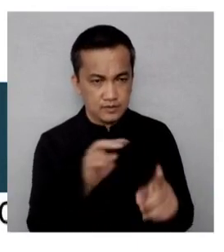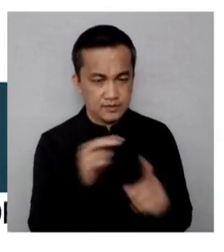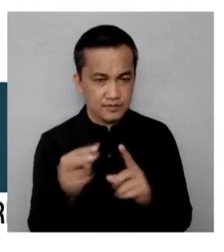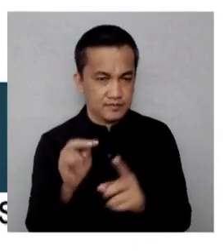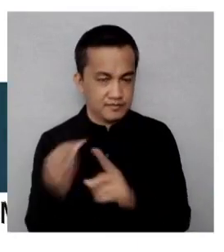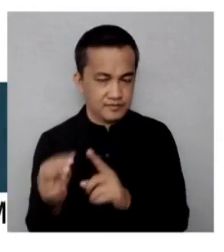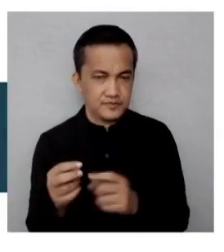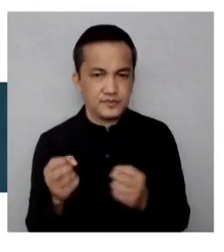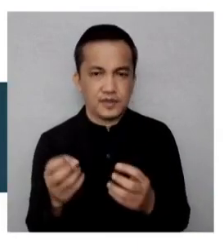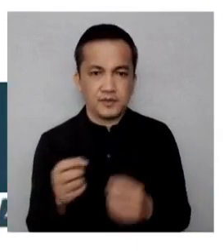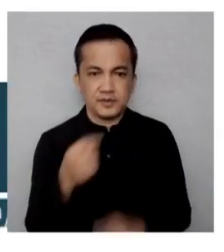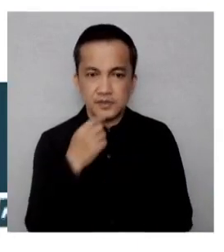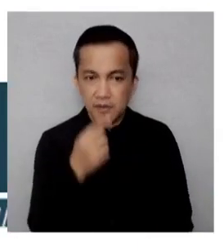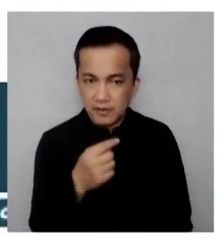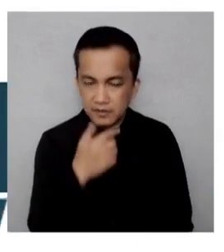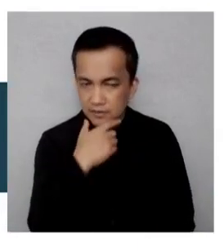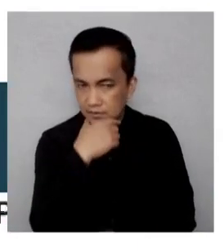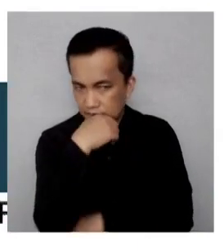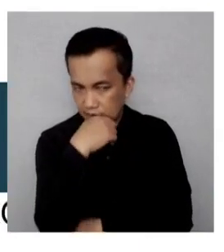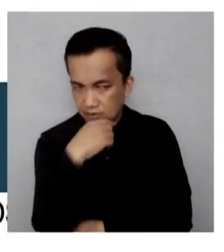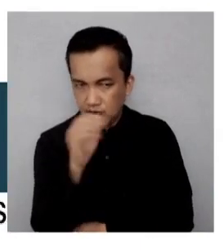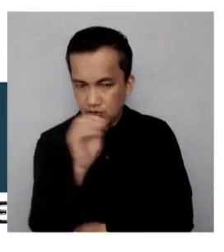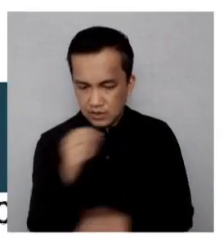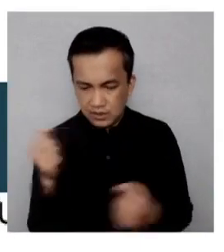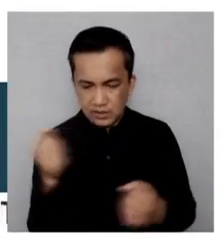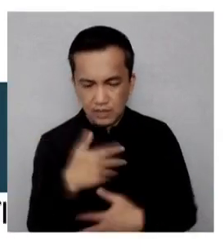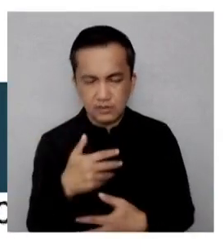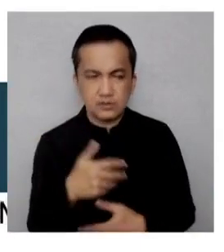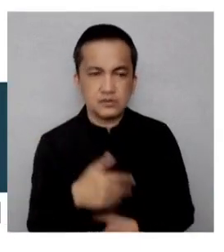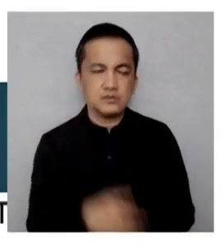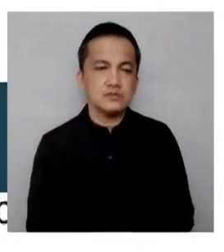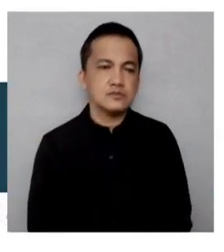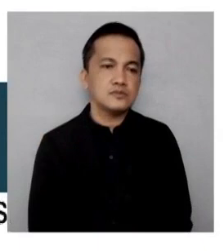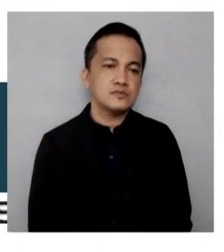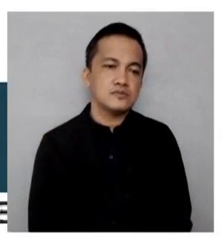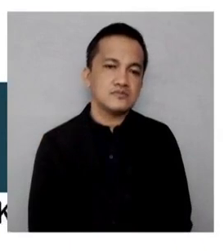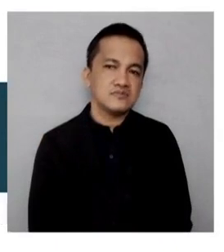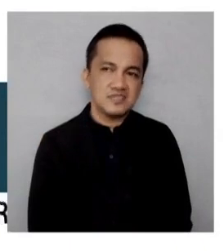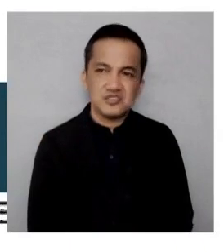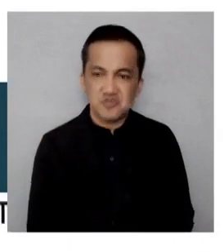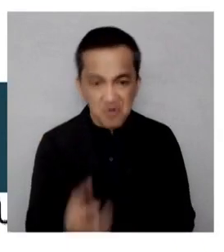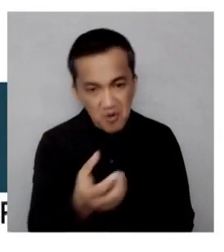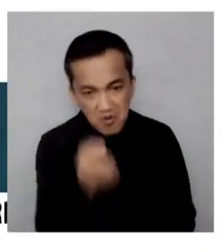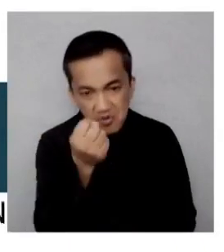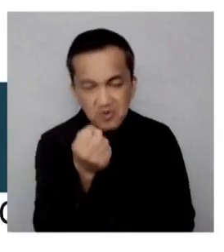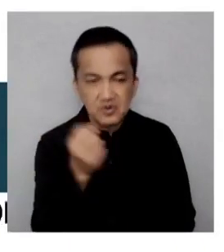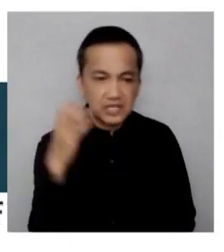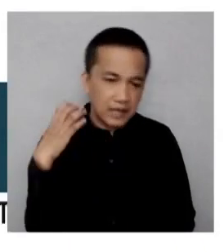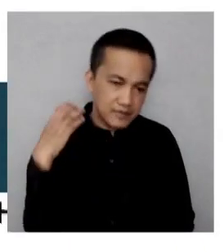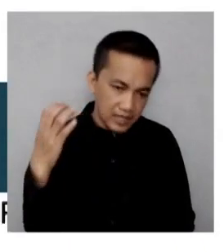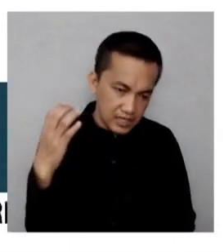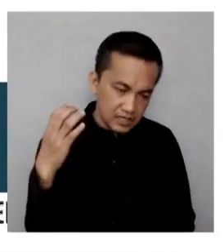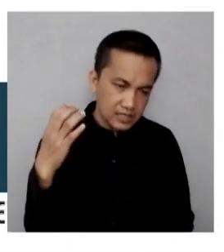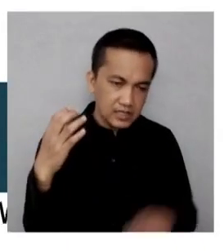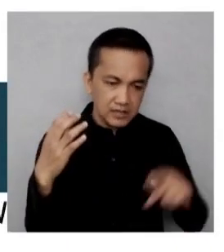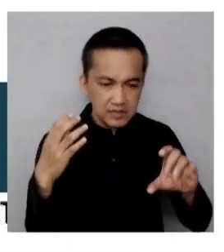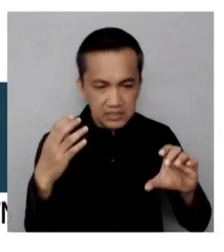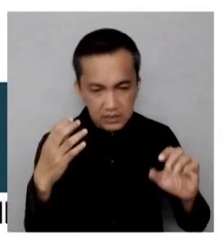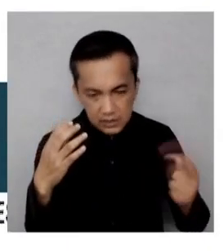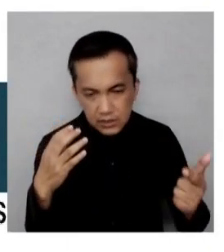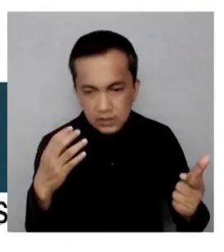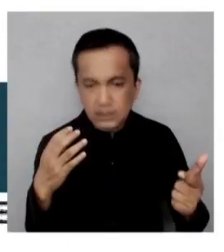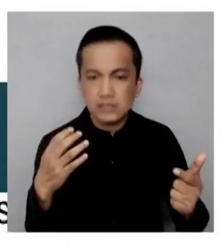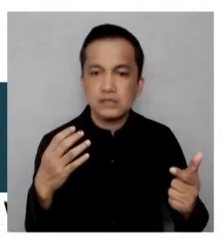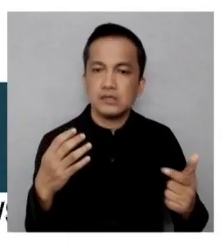nagsabi na parang tila wala nang takot yung either owner, yung captain, either PCG man yan